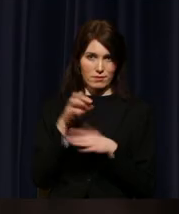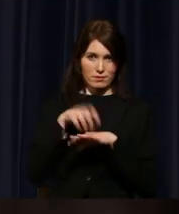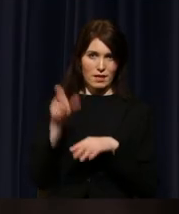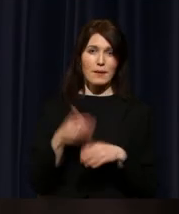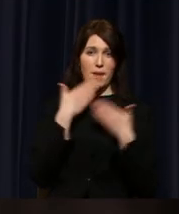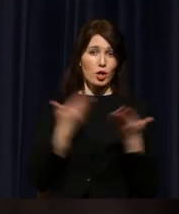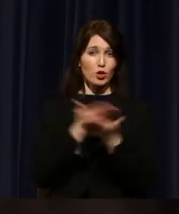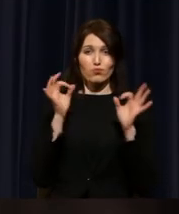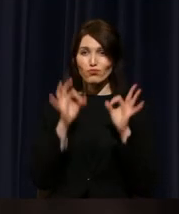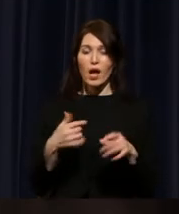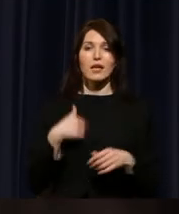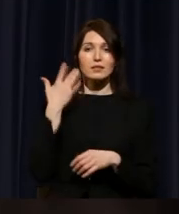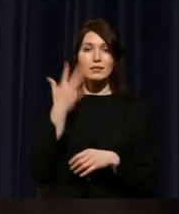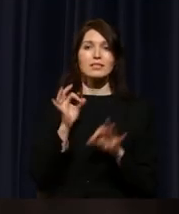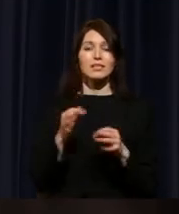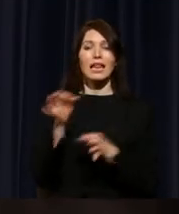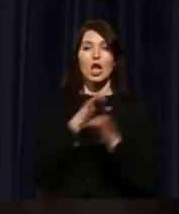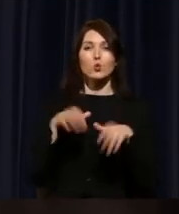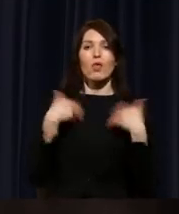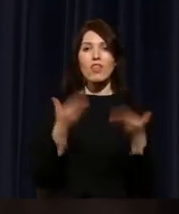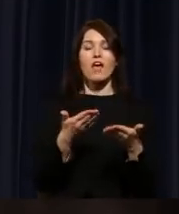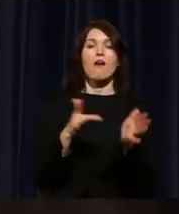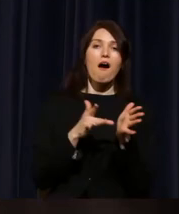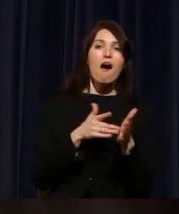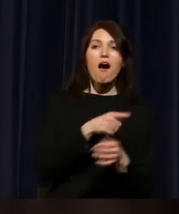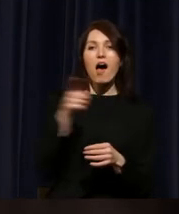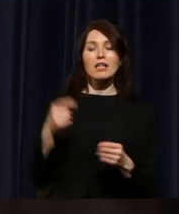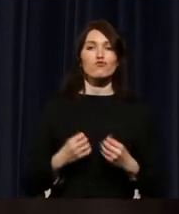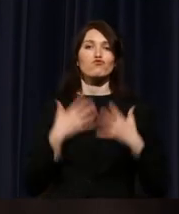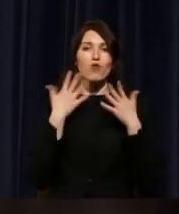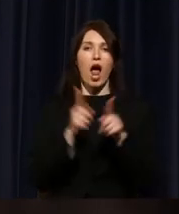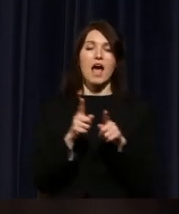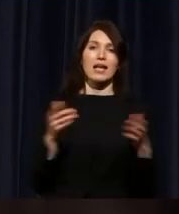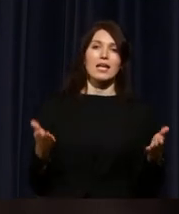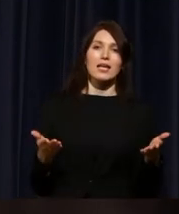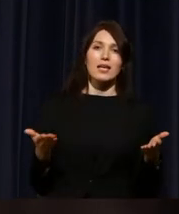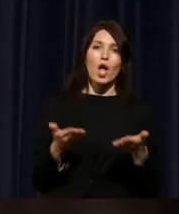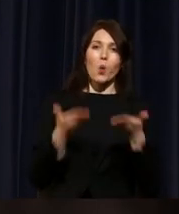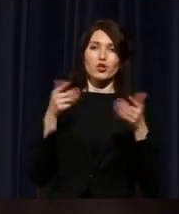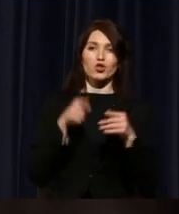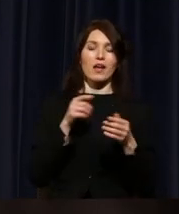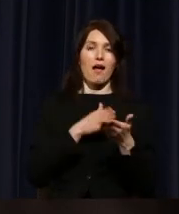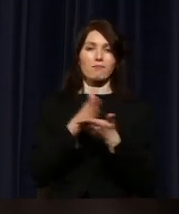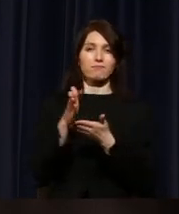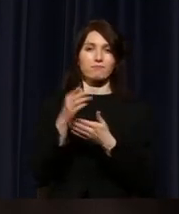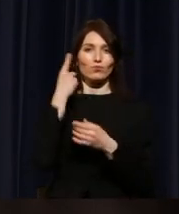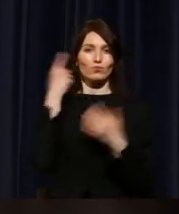jums patiešām. Es ceru, ka šī diskusija deva kādiem kādu iedvesmu un ierosinājumu šajā virzienā